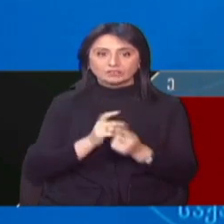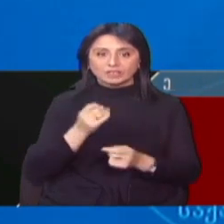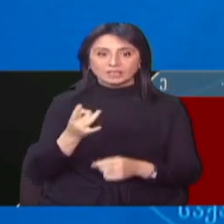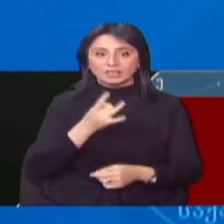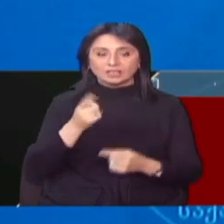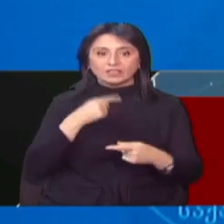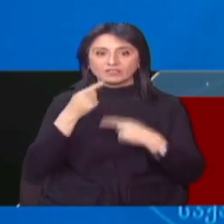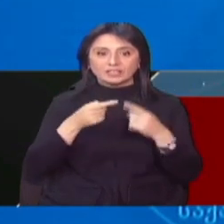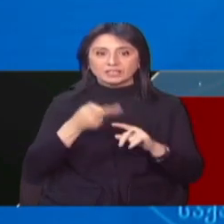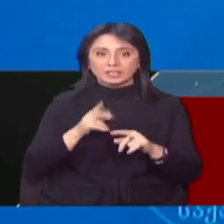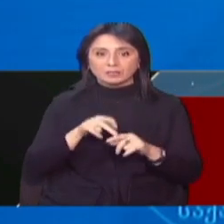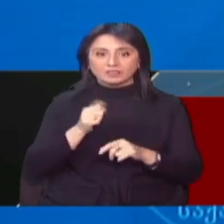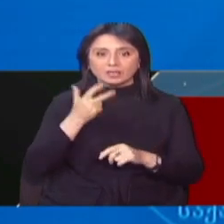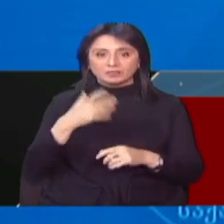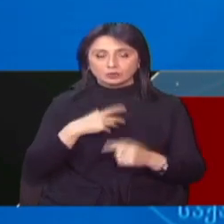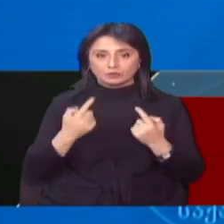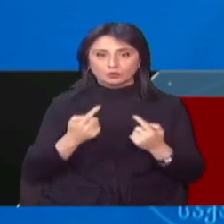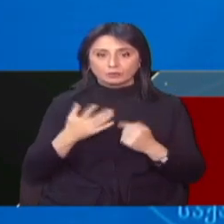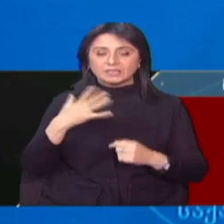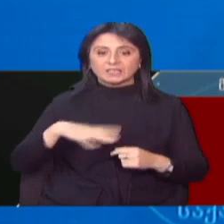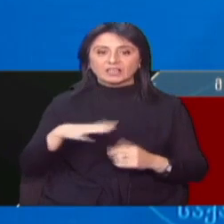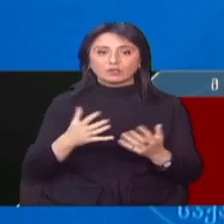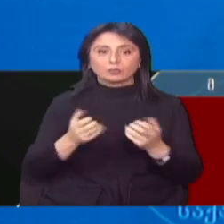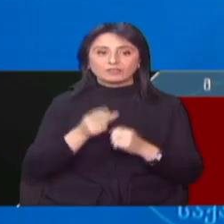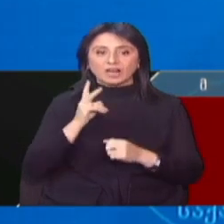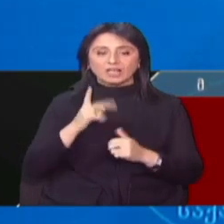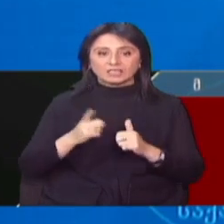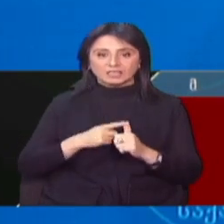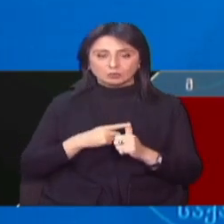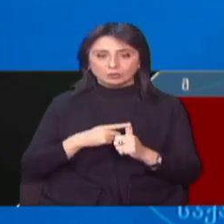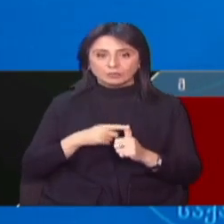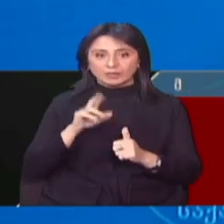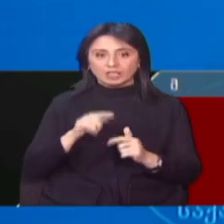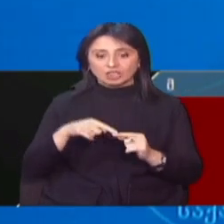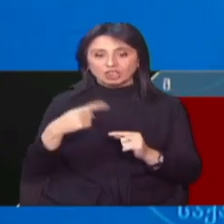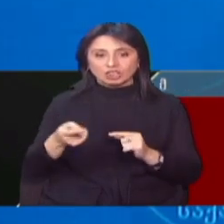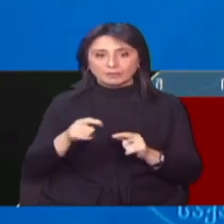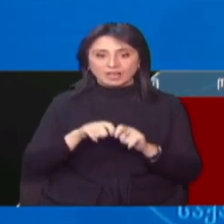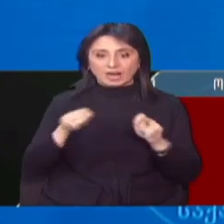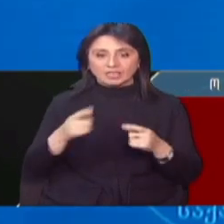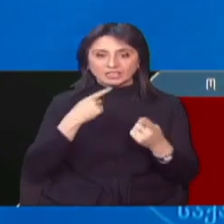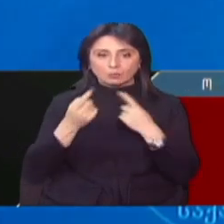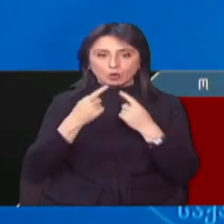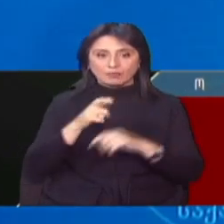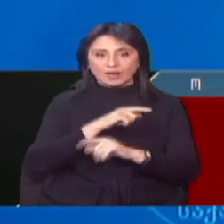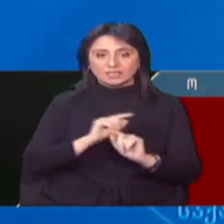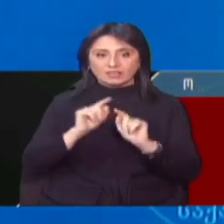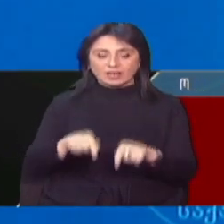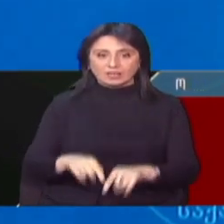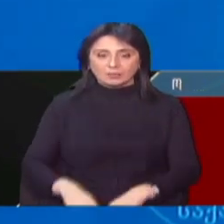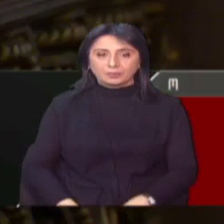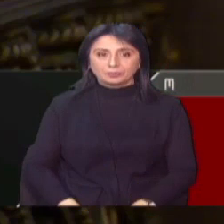კიდევ ერთხელ ვისაუბრეთ იმ რამდენად მნიშვნელოვანია ის, რომ საქართველო მიიღოს კანდიდატის სტატუსი და შემდეგ გაიცნას მოლაპარაკებები